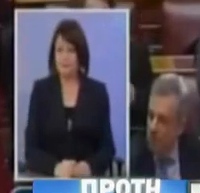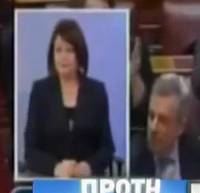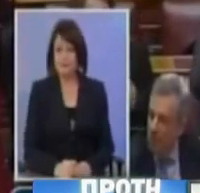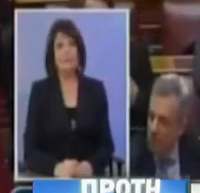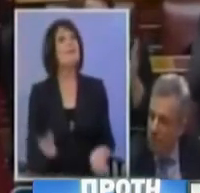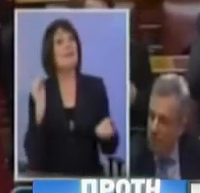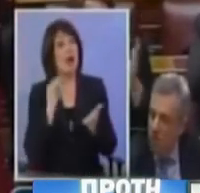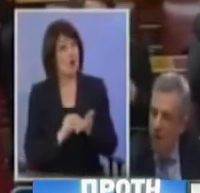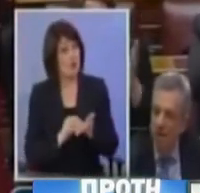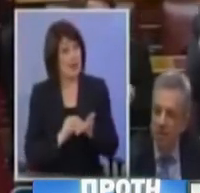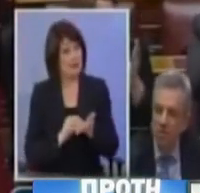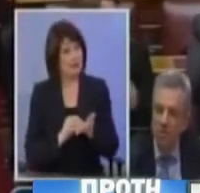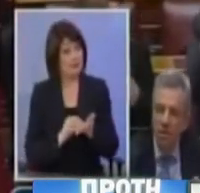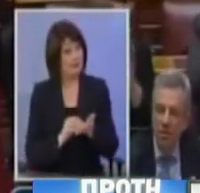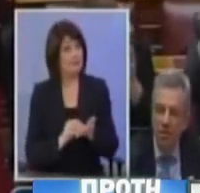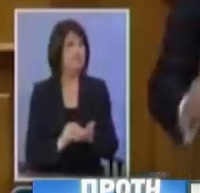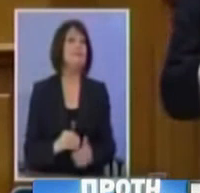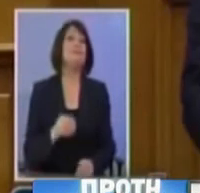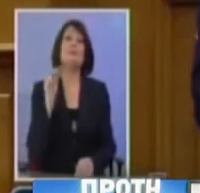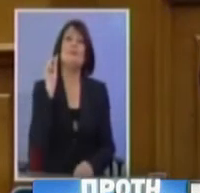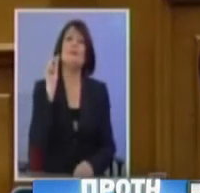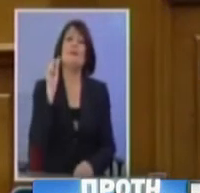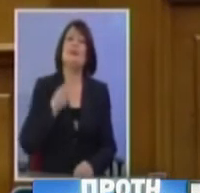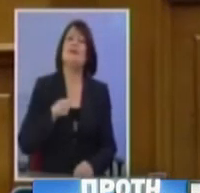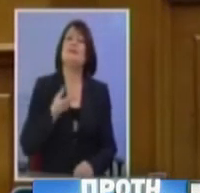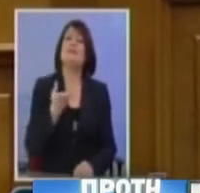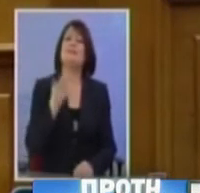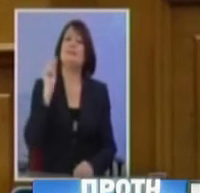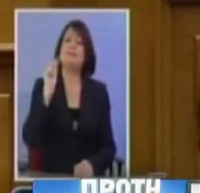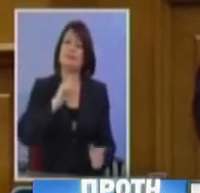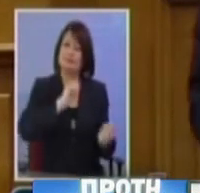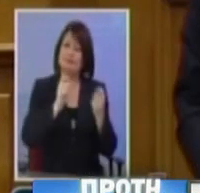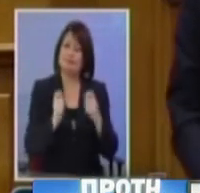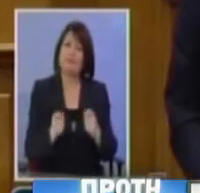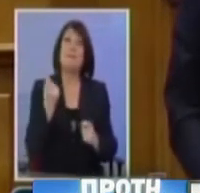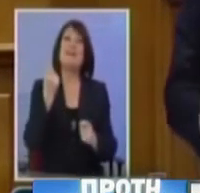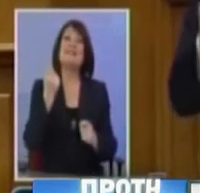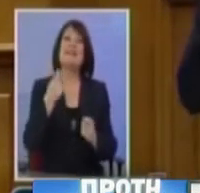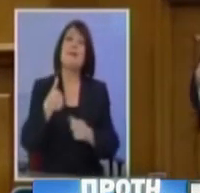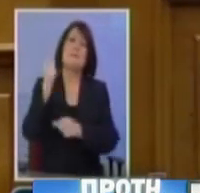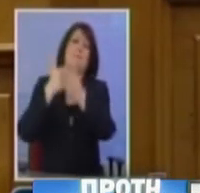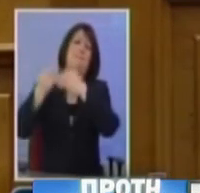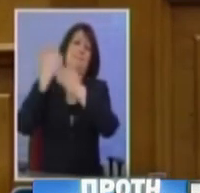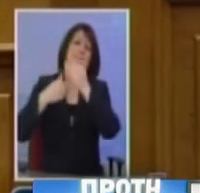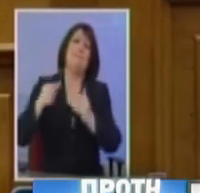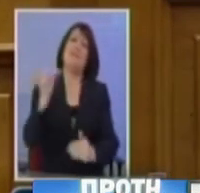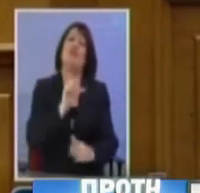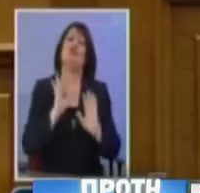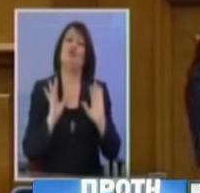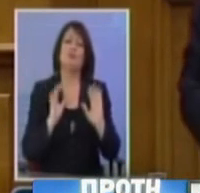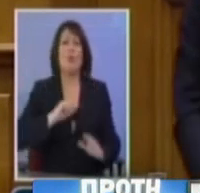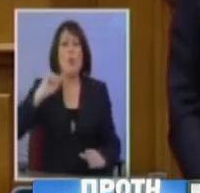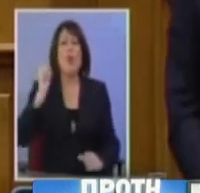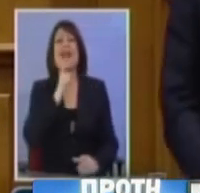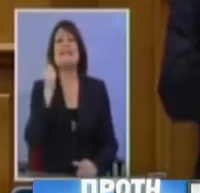Επίσης, έχει υποσχεθεί επανειλημμένως την αποκατάσταση όλων των μισθών. Έχει υποσχεθεί την αποκατάσταση όλων